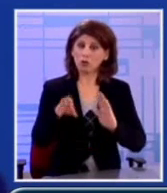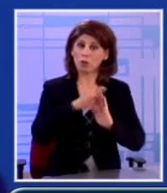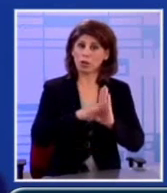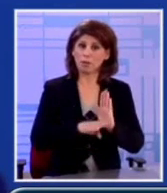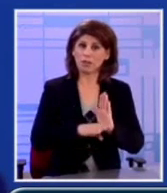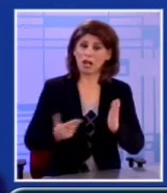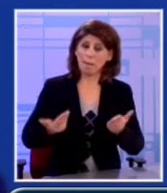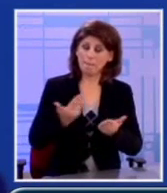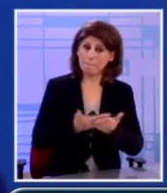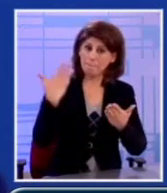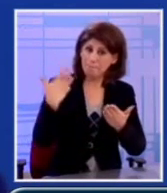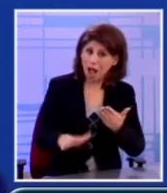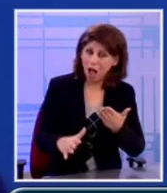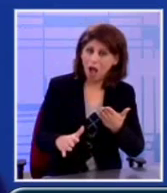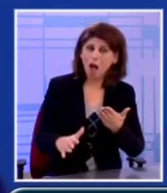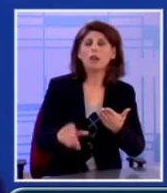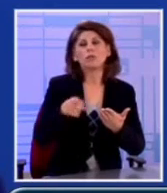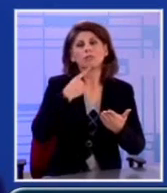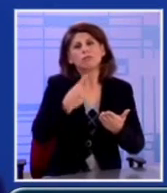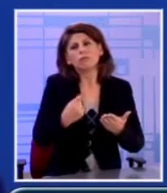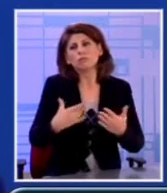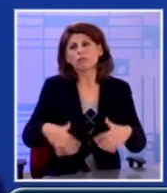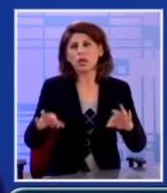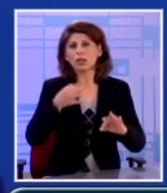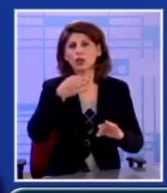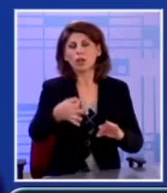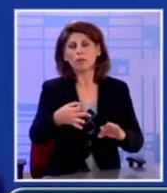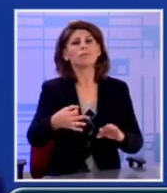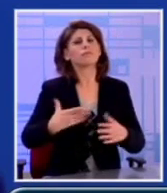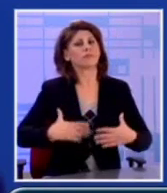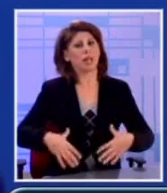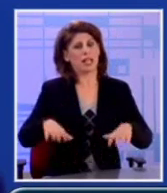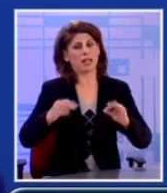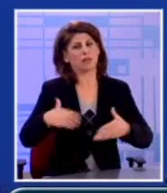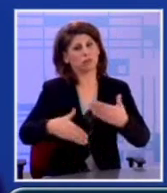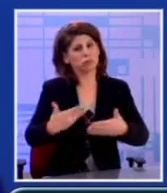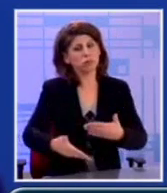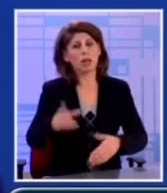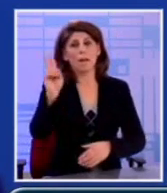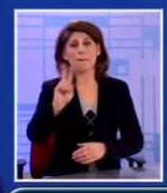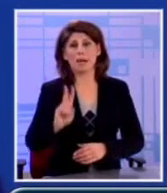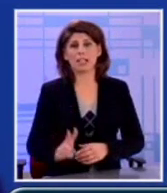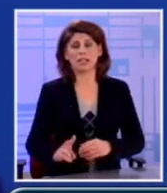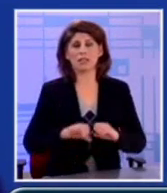προγραμματισμό κατατέθηκε, όπως είπα και στην αρχή, έχει ήδη δρομολογηθεί, ήδη την Παρασκευή